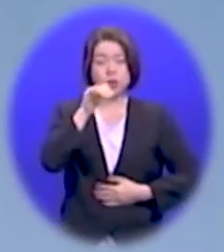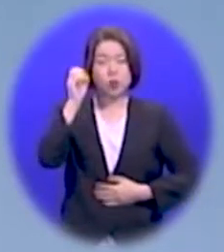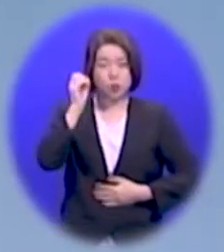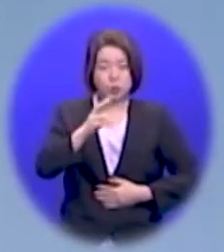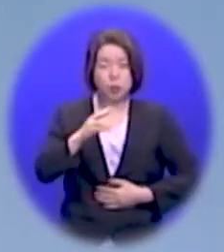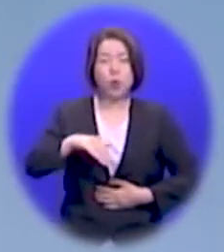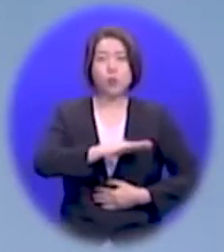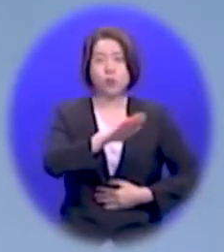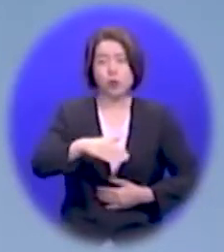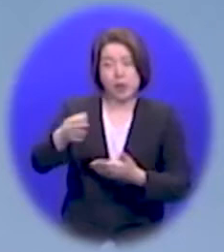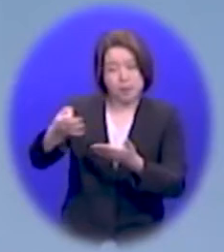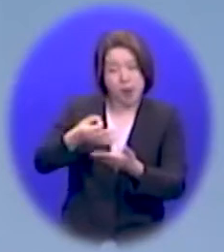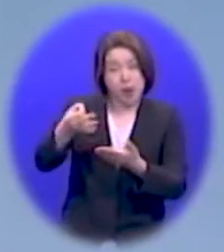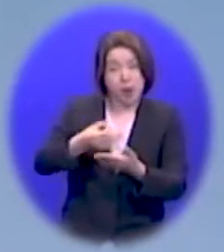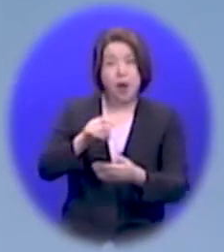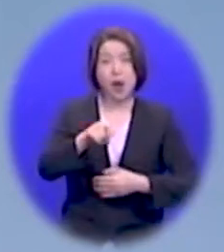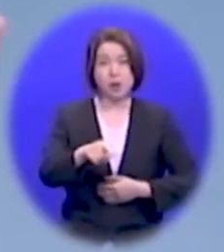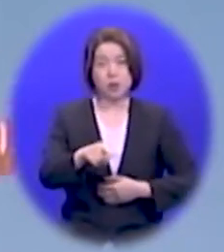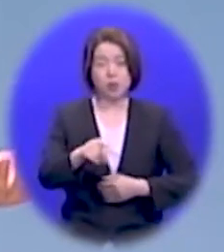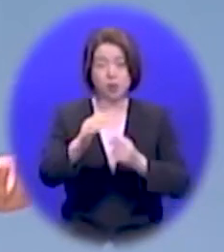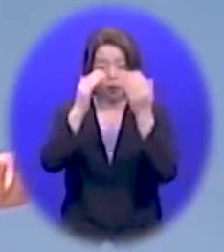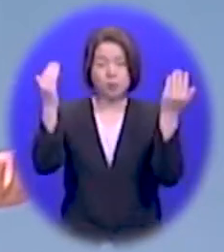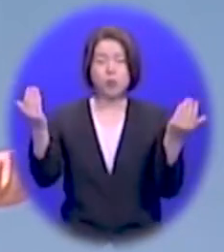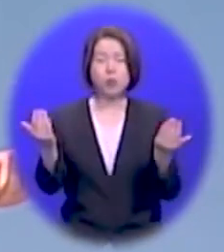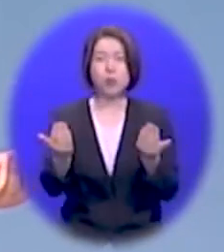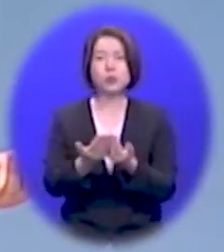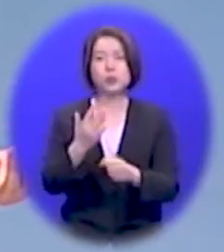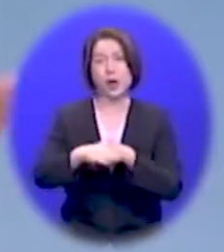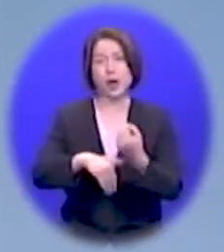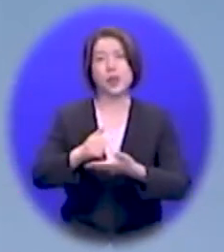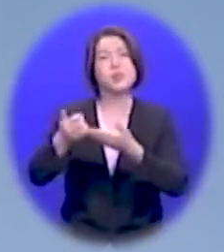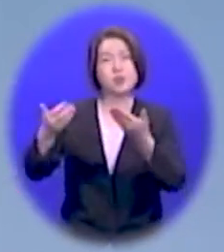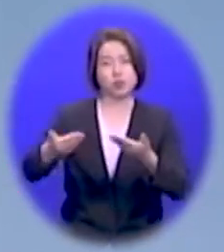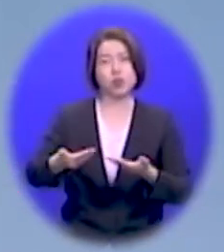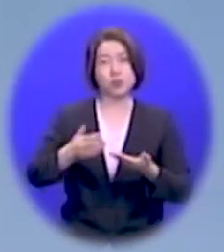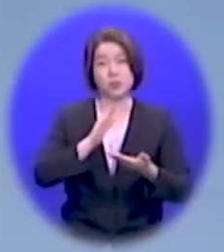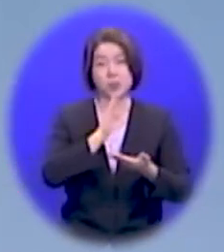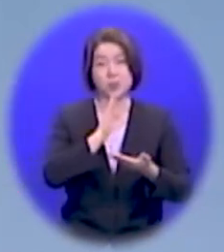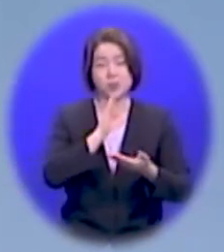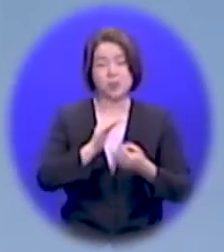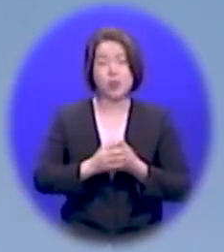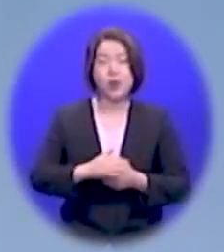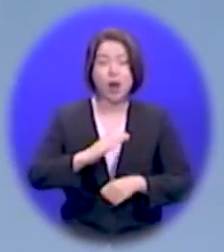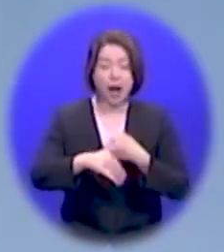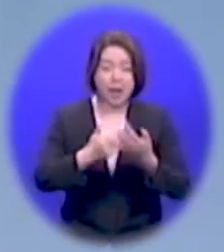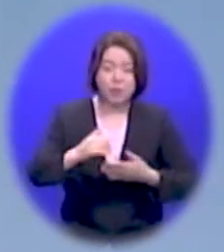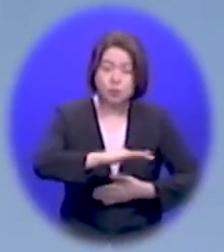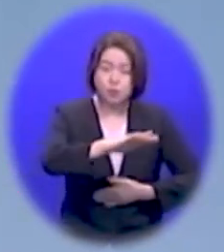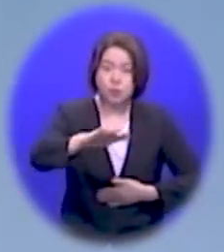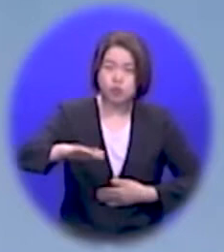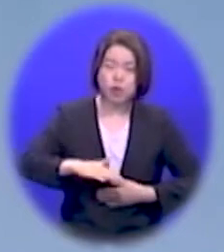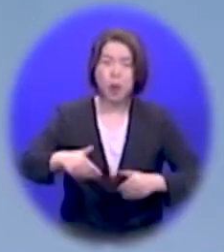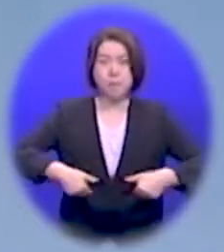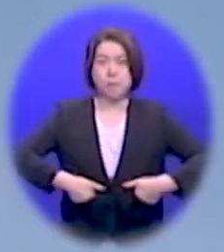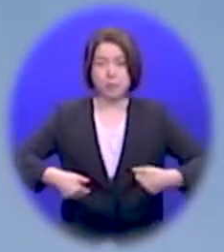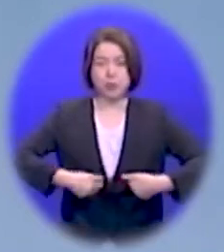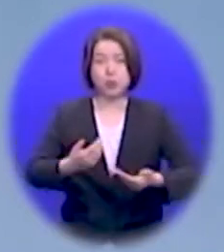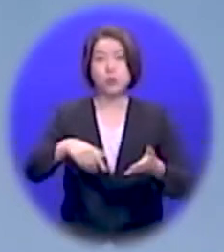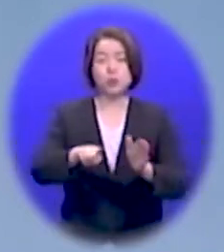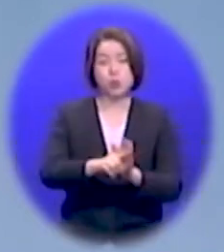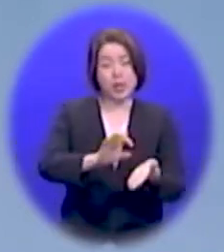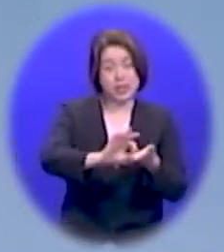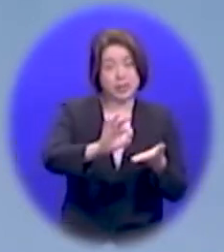벌고 있는 거 모든 것에 다 하나님이 주신 겁니다 내 하나님이 그것을 우리에게 우리의 필요를 위해서 쓰라고